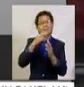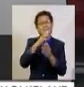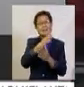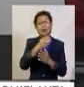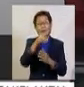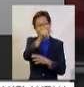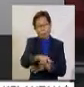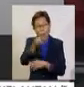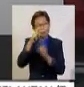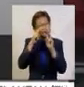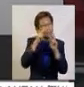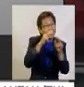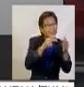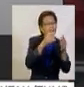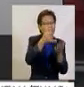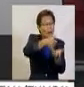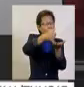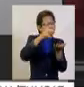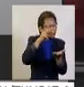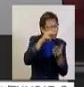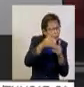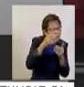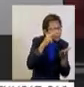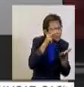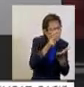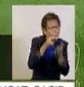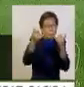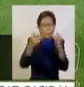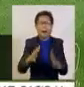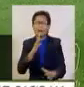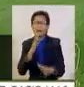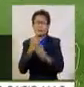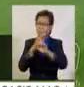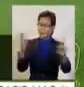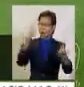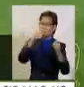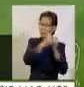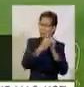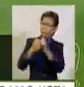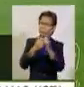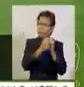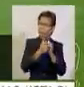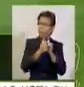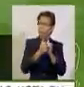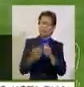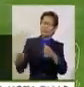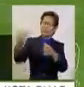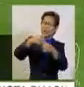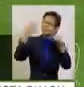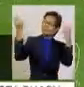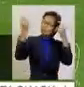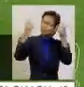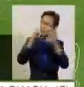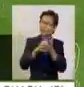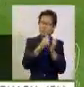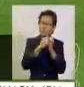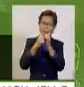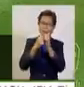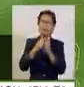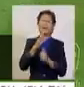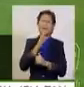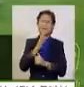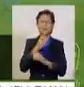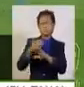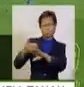piala berprestij itu. Malah para pemain juga telah menyatakan kesediaan untuk sama-sama menyertai sambutan tersebut. Tambah